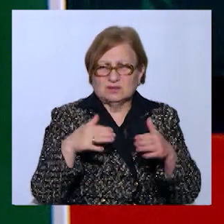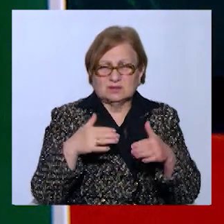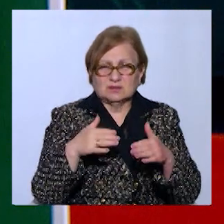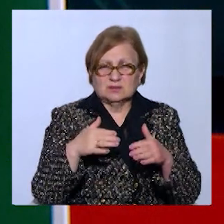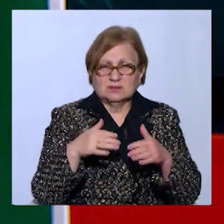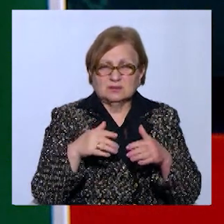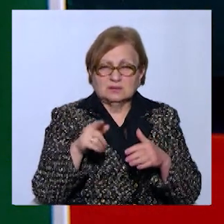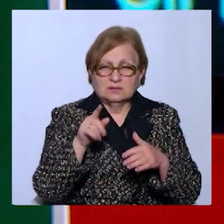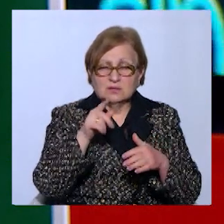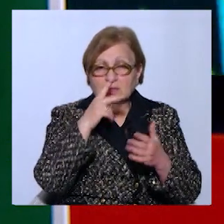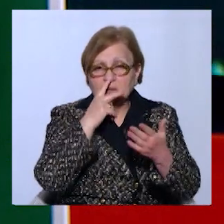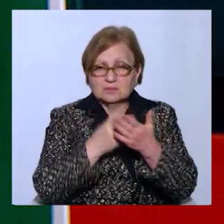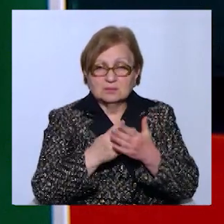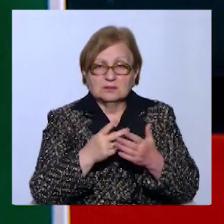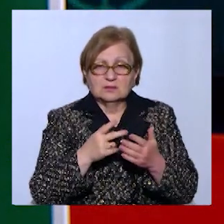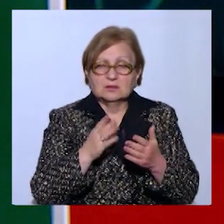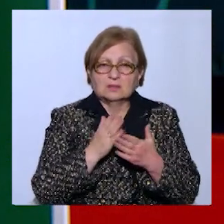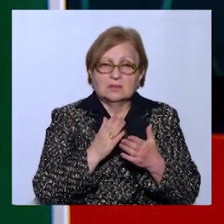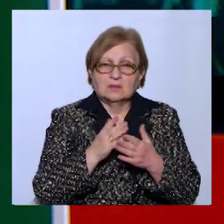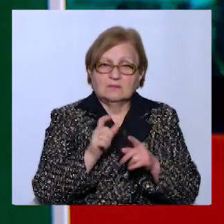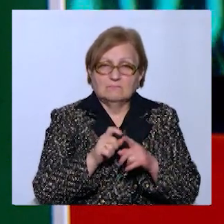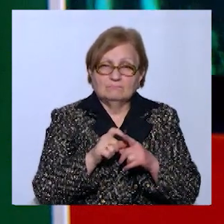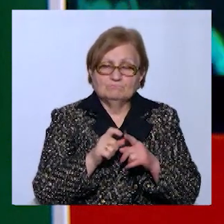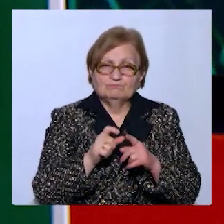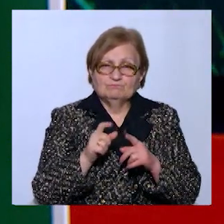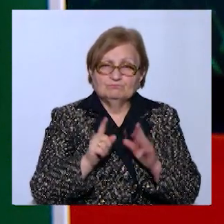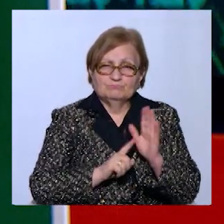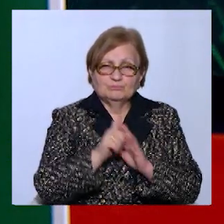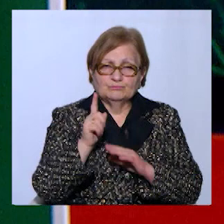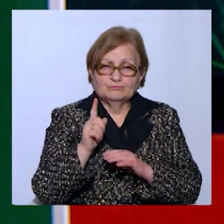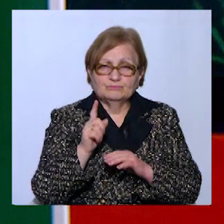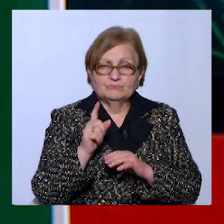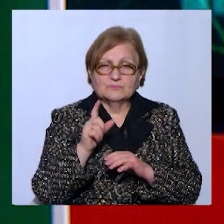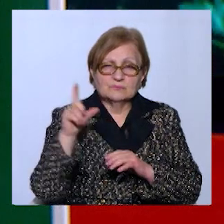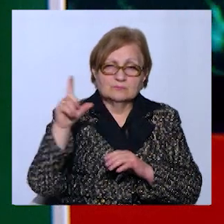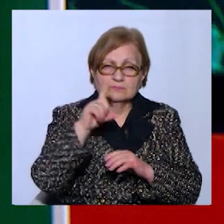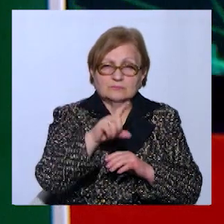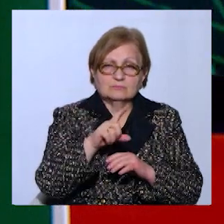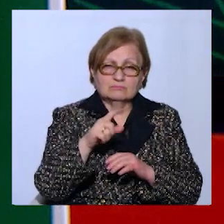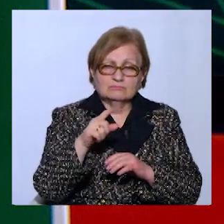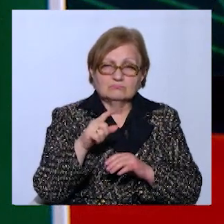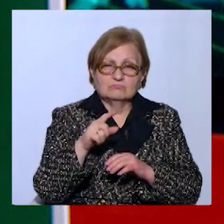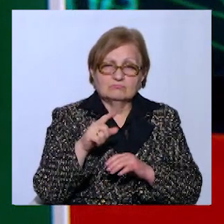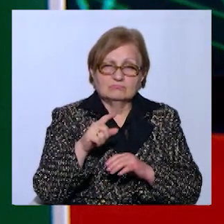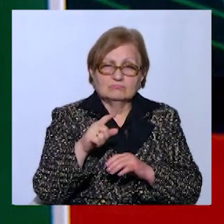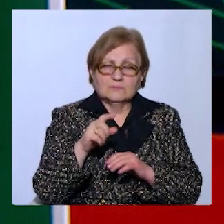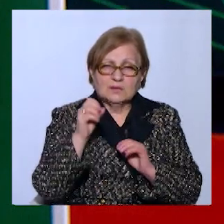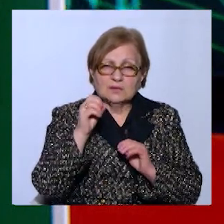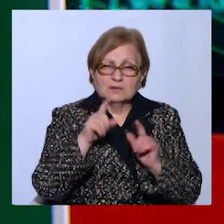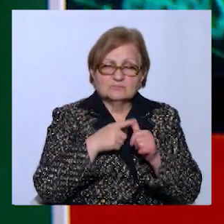თქვენ წააწყეთ რამდენჯერმე ტესტ. შემოდის უკვე ძალიან პოპულარულია ტესტი, რომელშიც არის ჩაგდებული, ასე